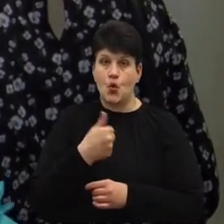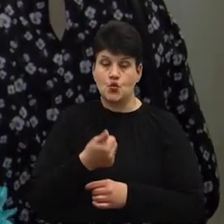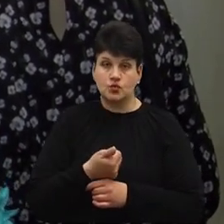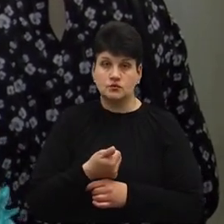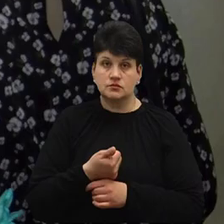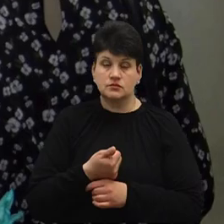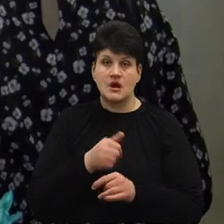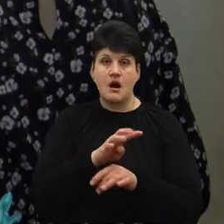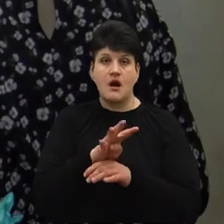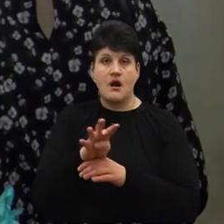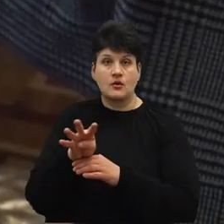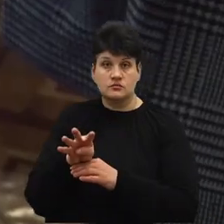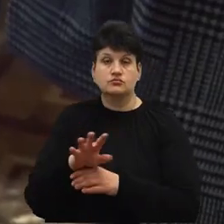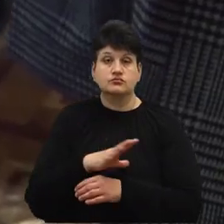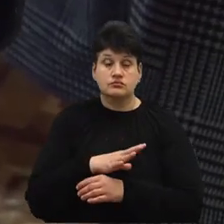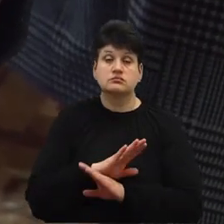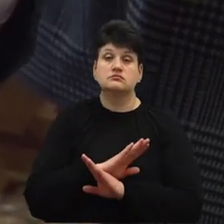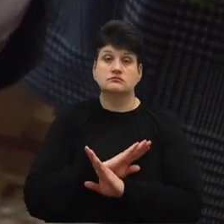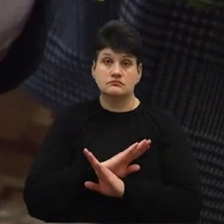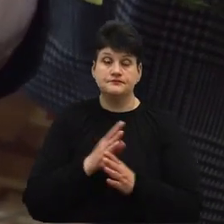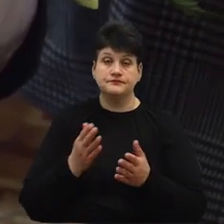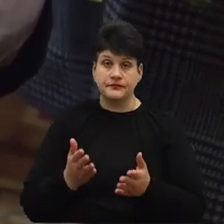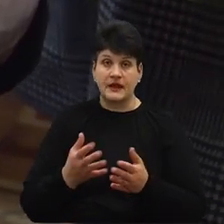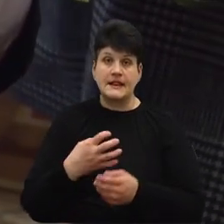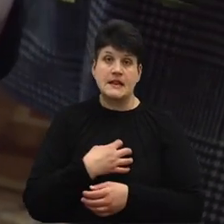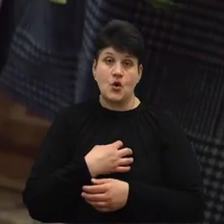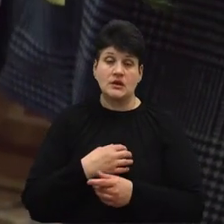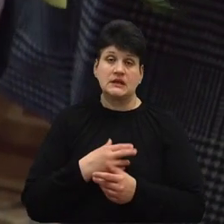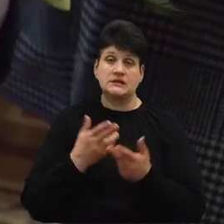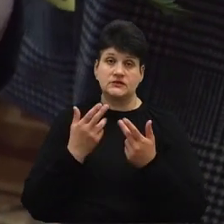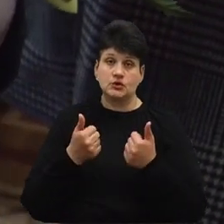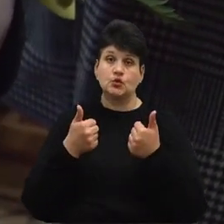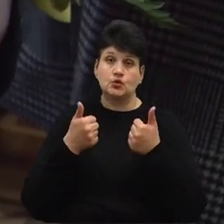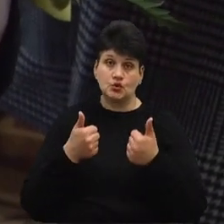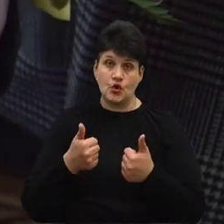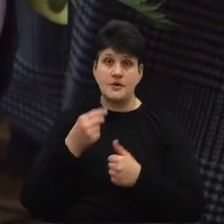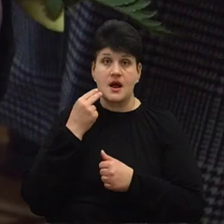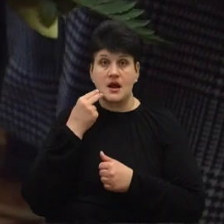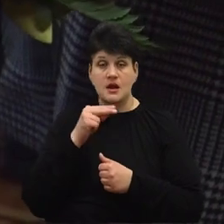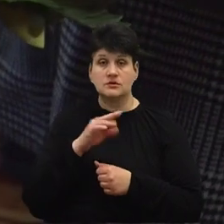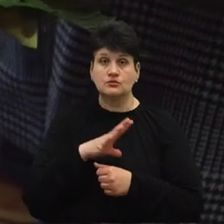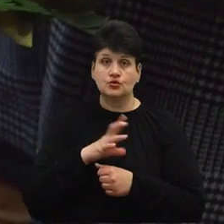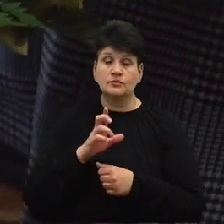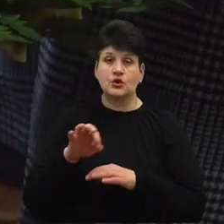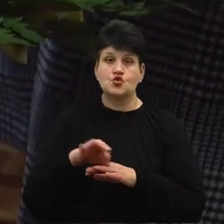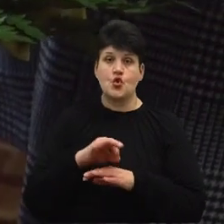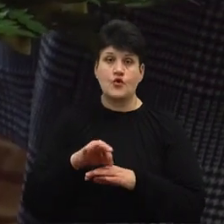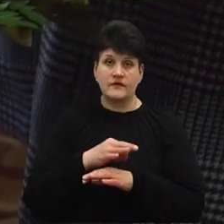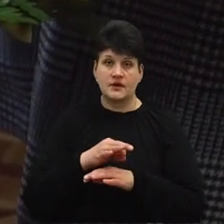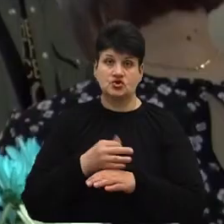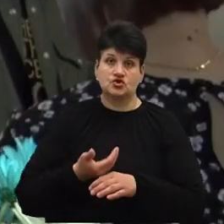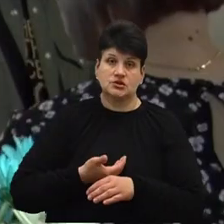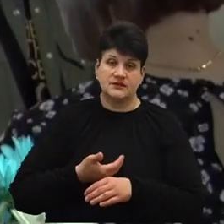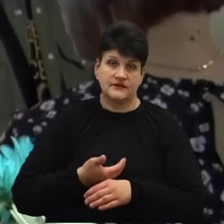при артобстрілі загинув. Нагорода, звичайно, добре, але краще б, звичайно, чоловік був живий